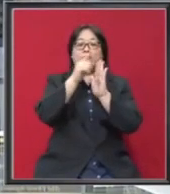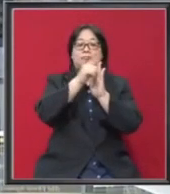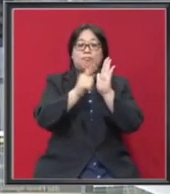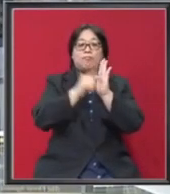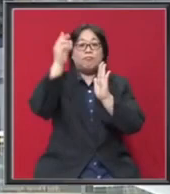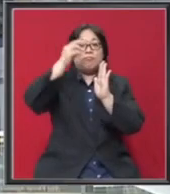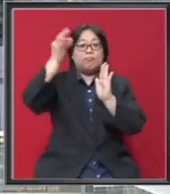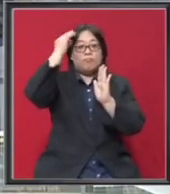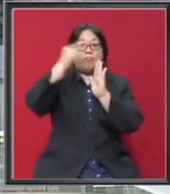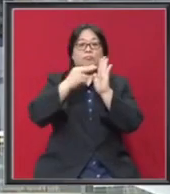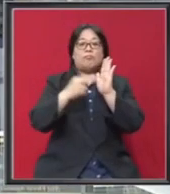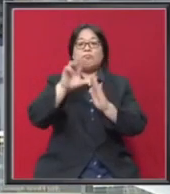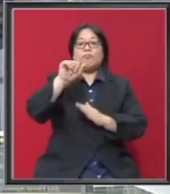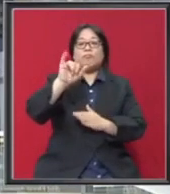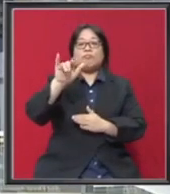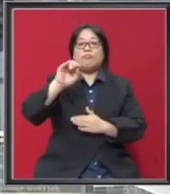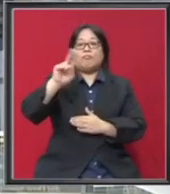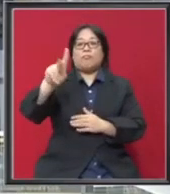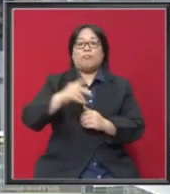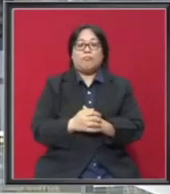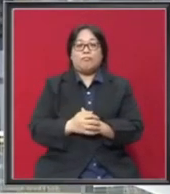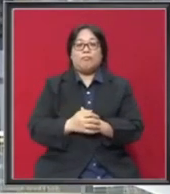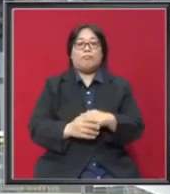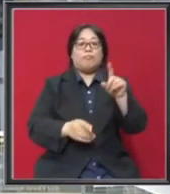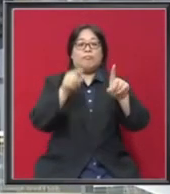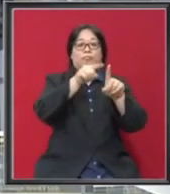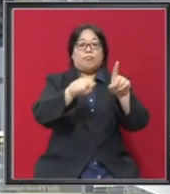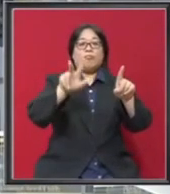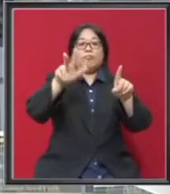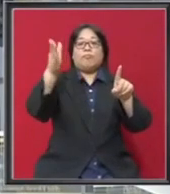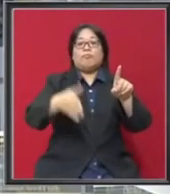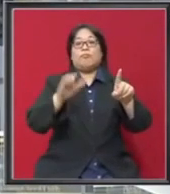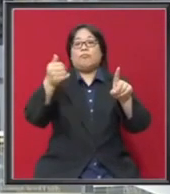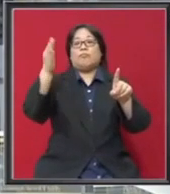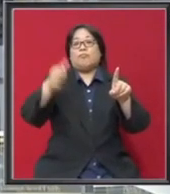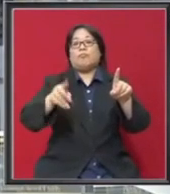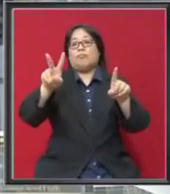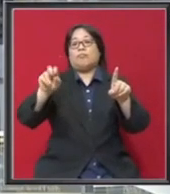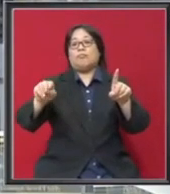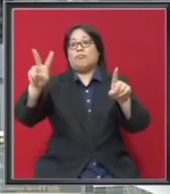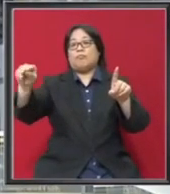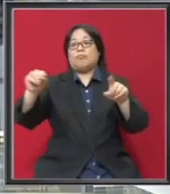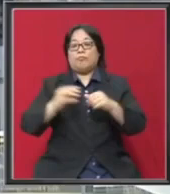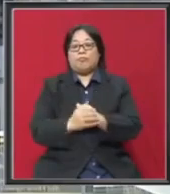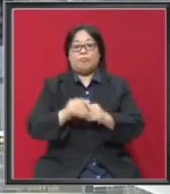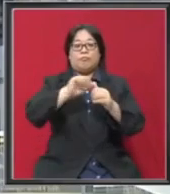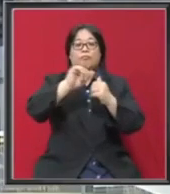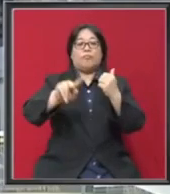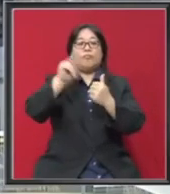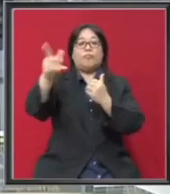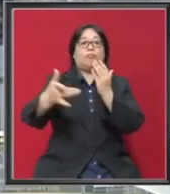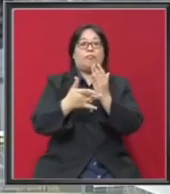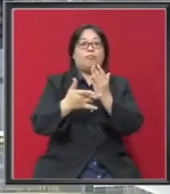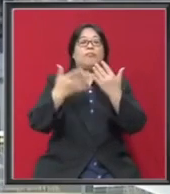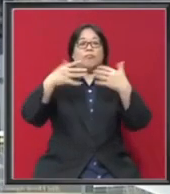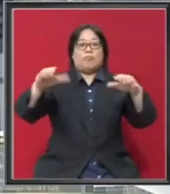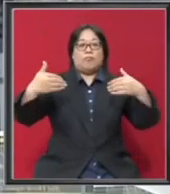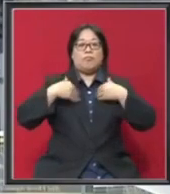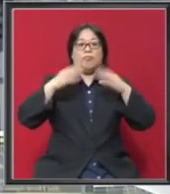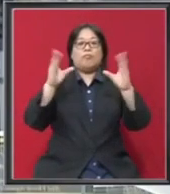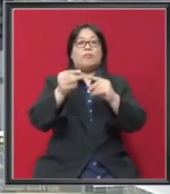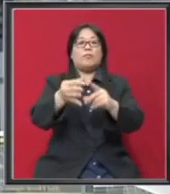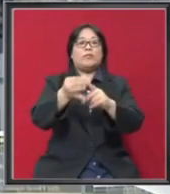undang-undang dan hukum syara seterusnya pada 1 hingga 3 okt 2008 kuasai teknikal telah